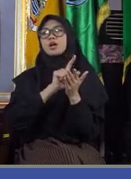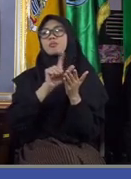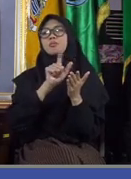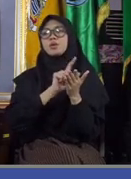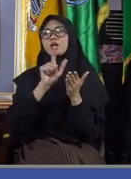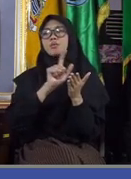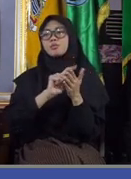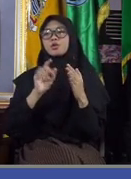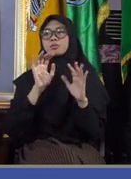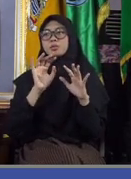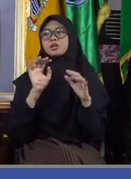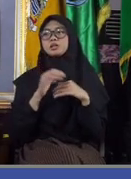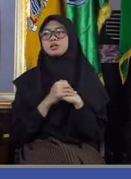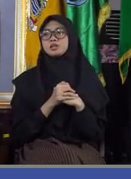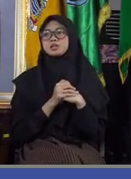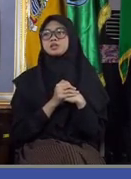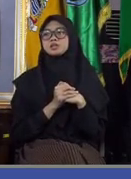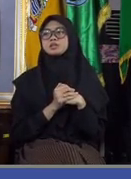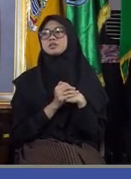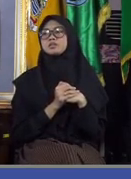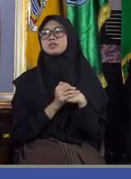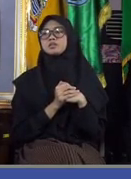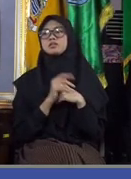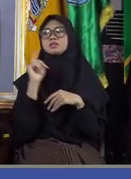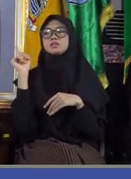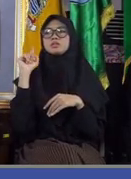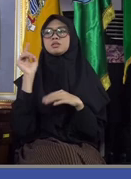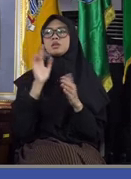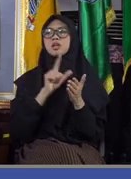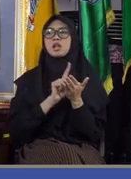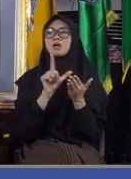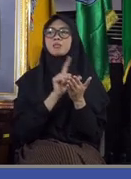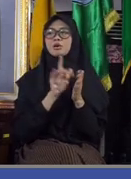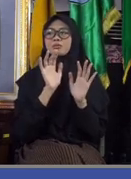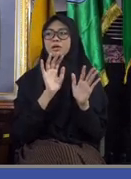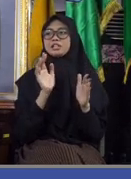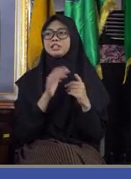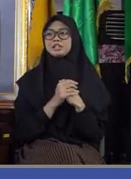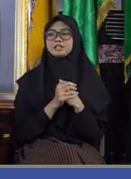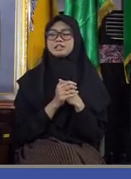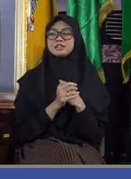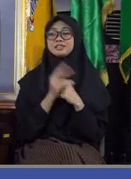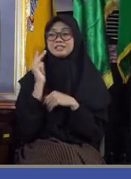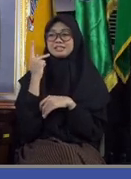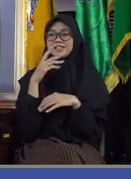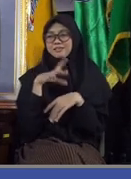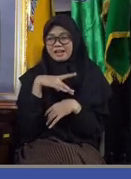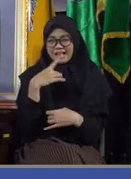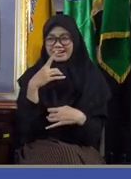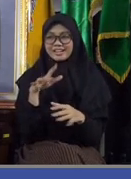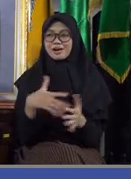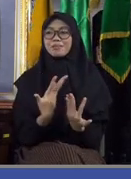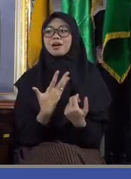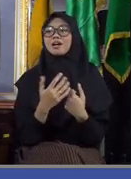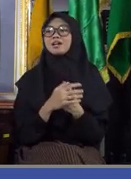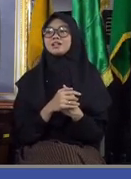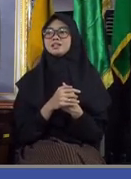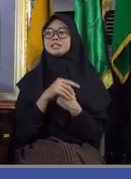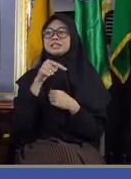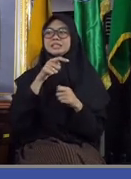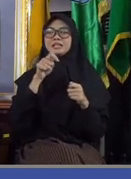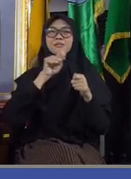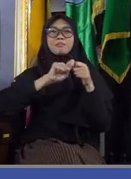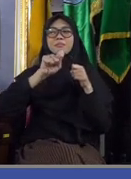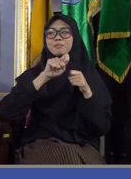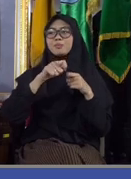direspon Iyos Rapopo tenang wae ini soal Lagi sibuk Nah yang menarik Grobogan high pakai video